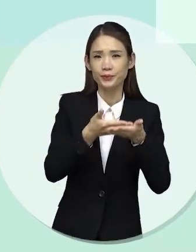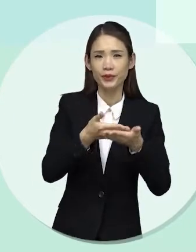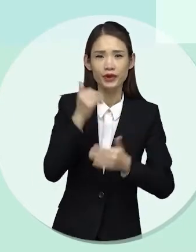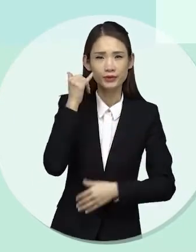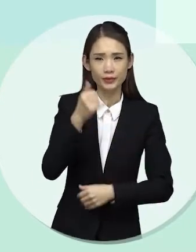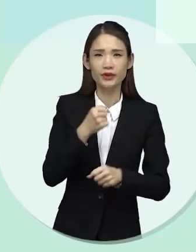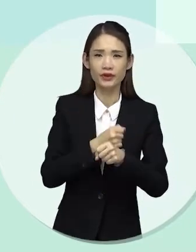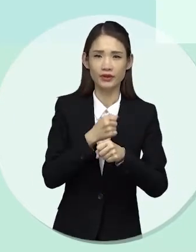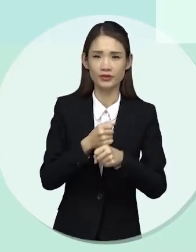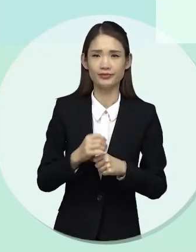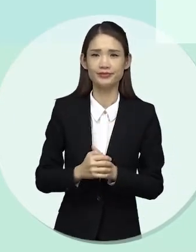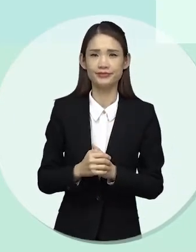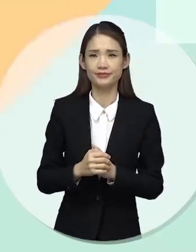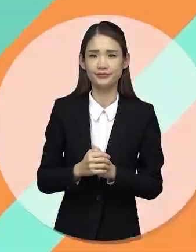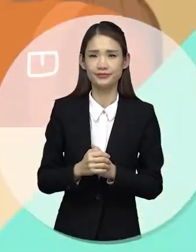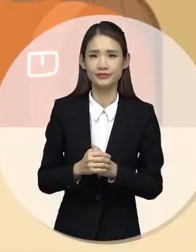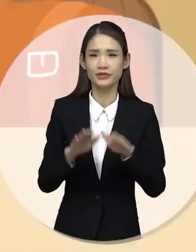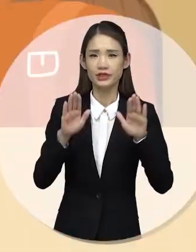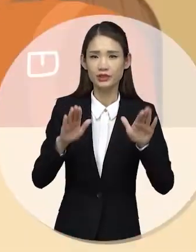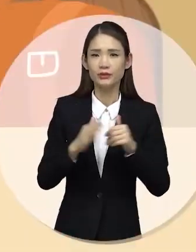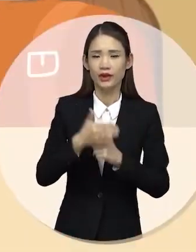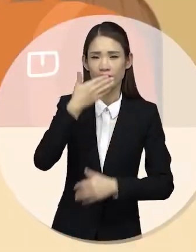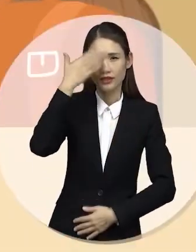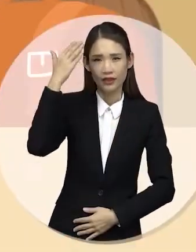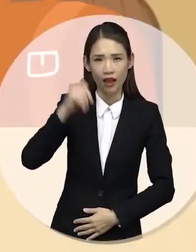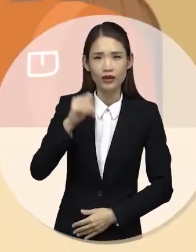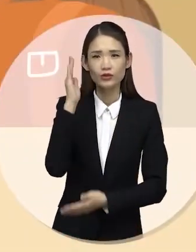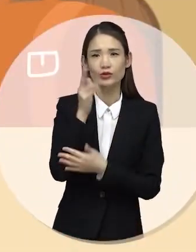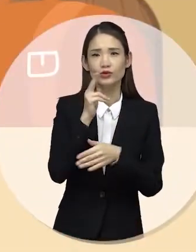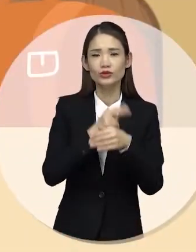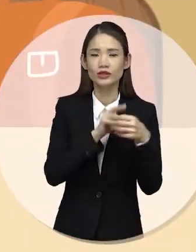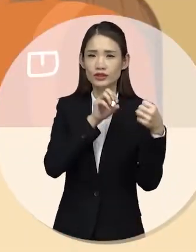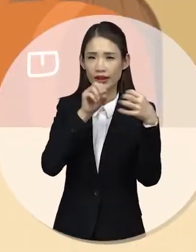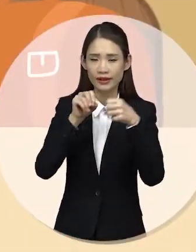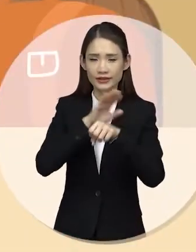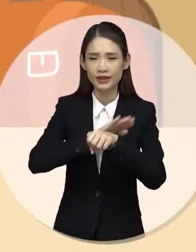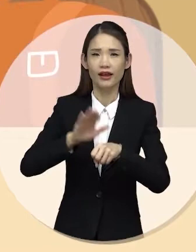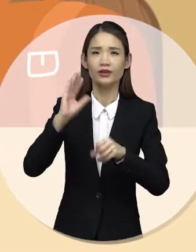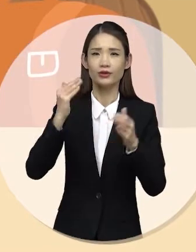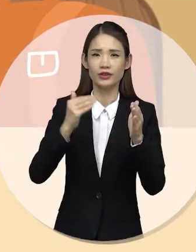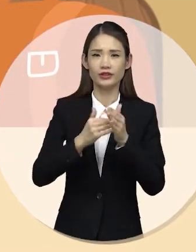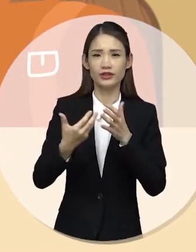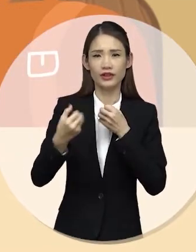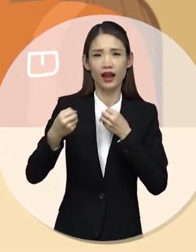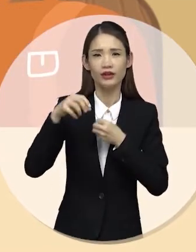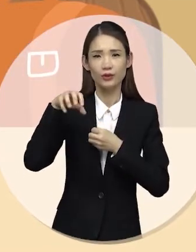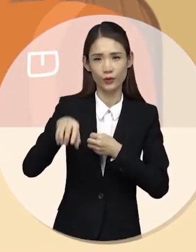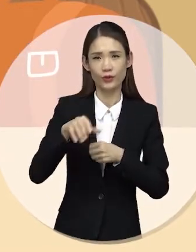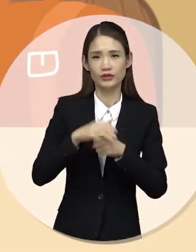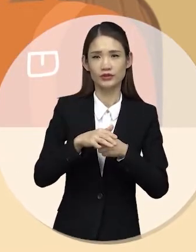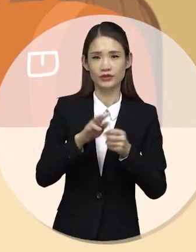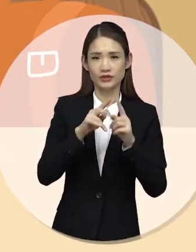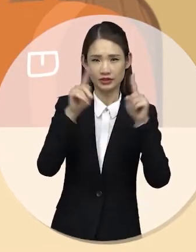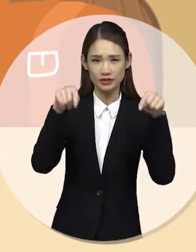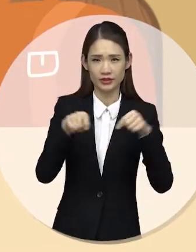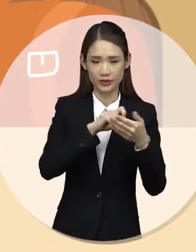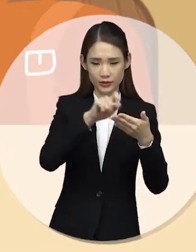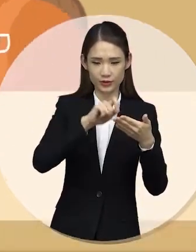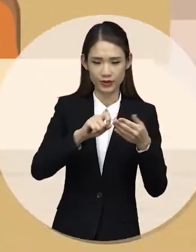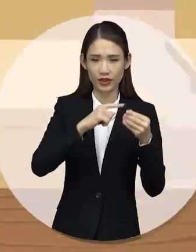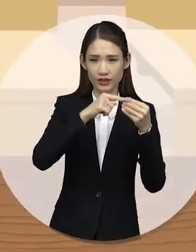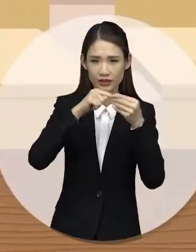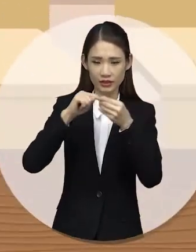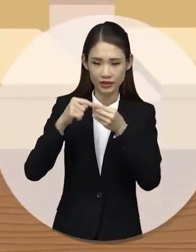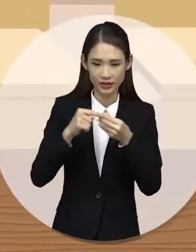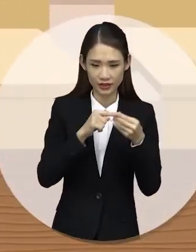있는지를 문의를 드리곤 합니다. 이번에는 다행히 교수님과 얘기가 잘 되어 별도의 공간에서 시험지의